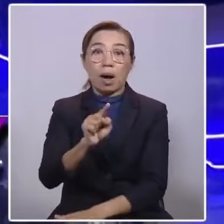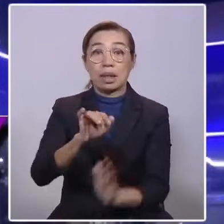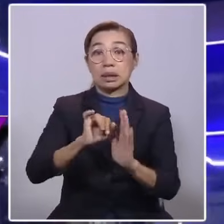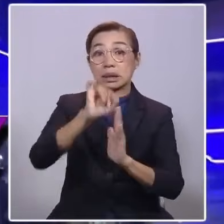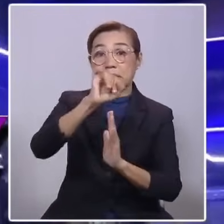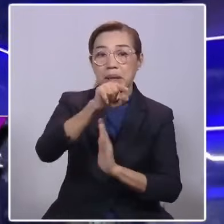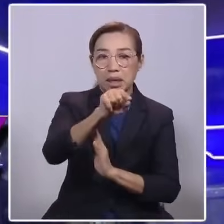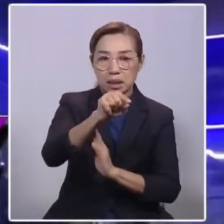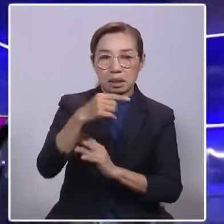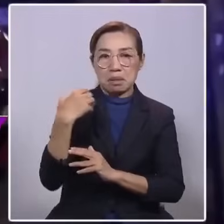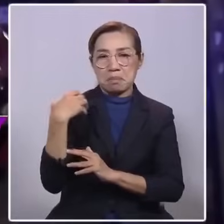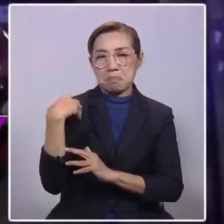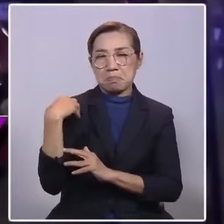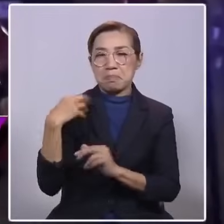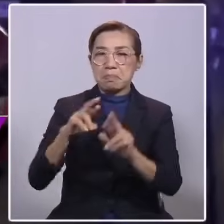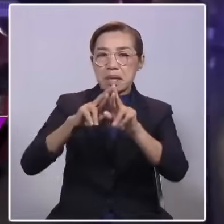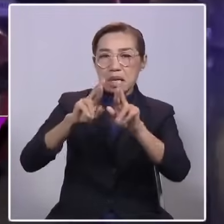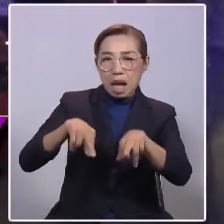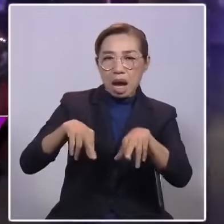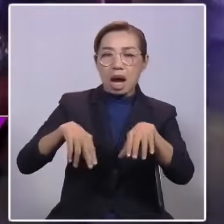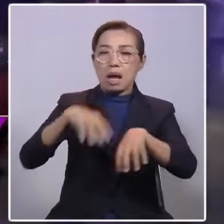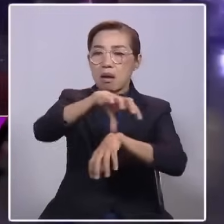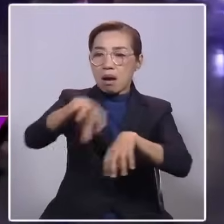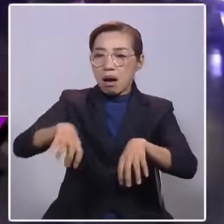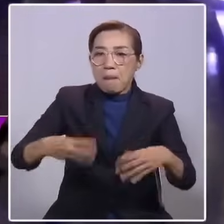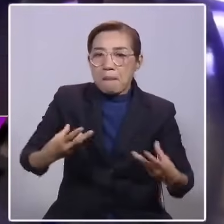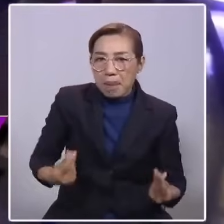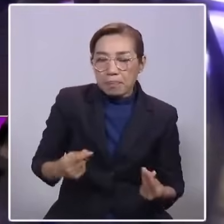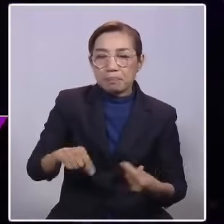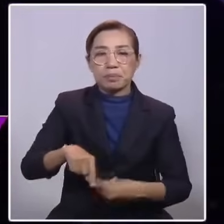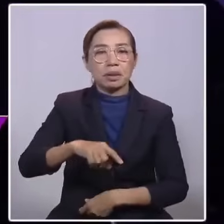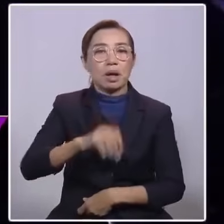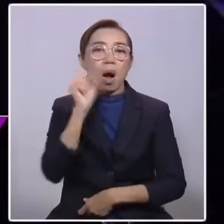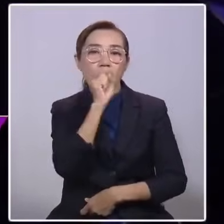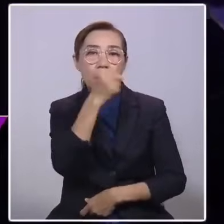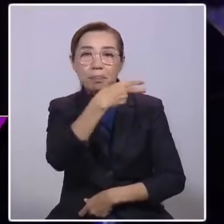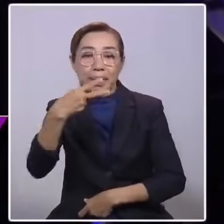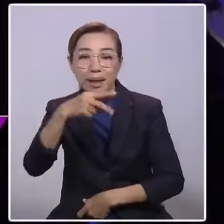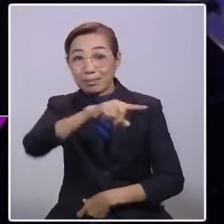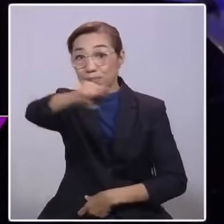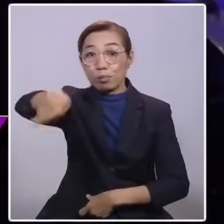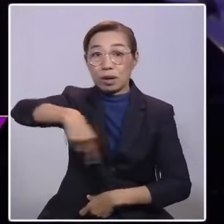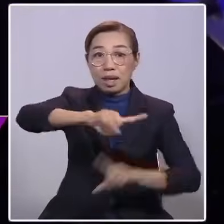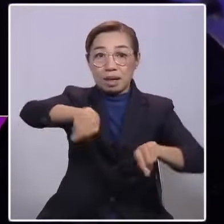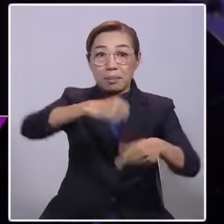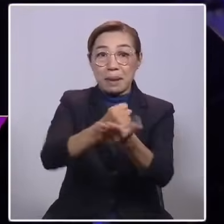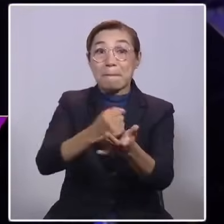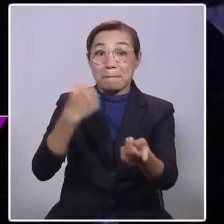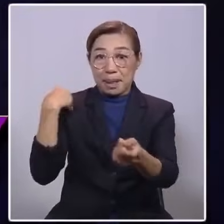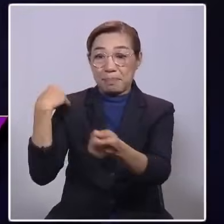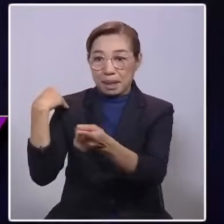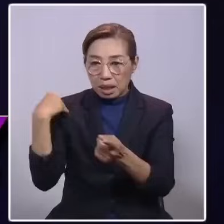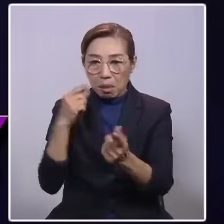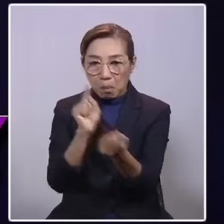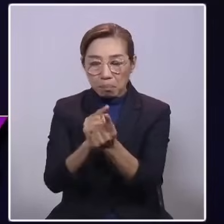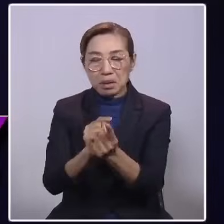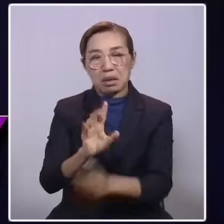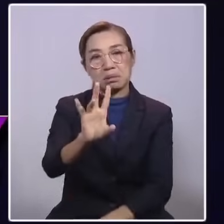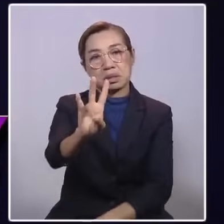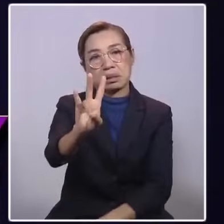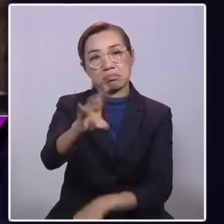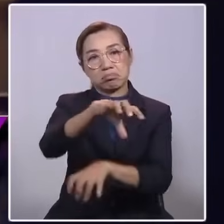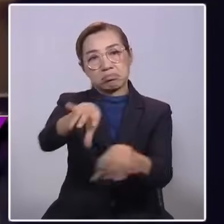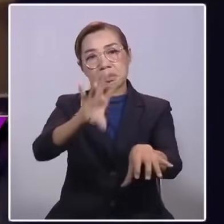มีร้านค้าผับบาคาราโอเกะเนี่ยที่เขามีใบอนุญาตถูกต้องเนี่ยนะฮะ 7ล้านเท่านั้นคุณแน